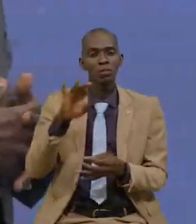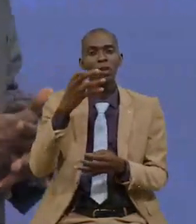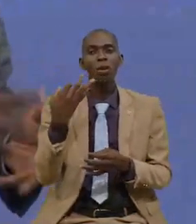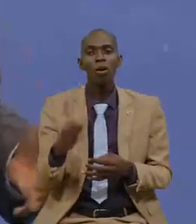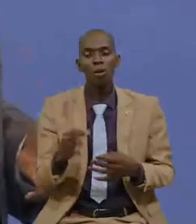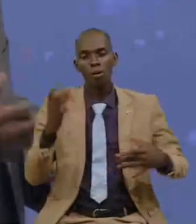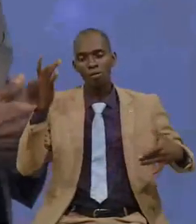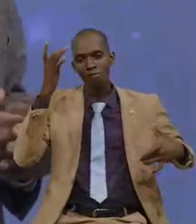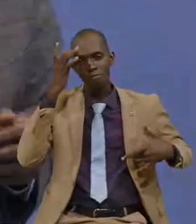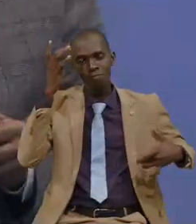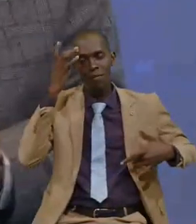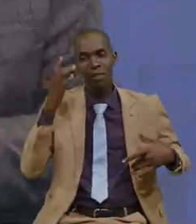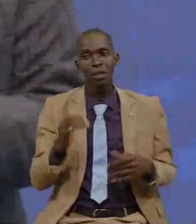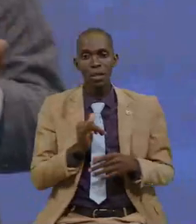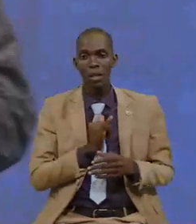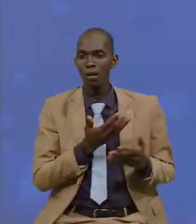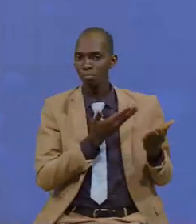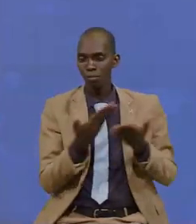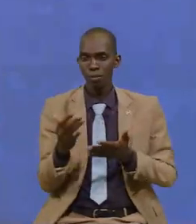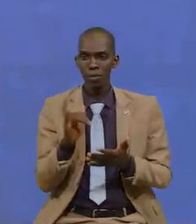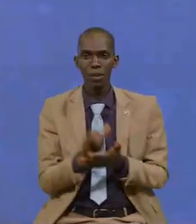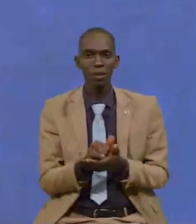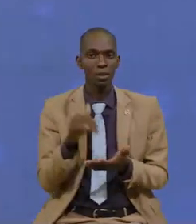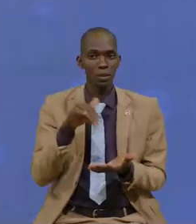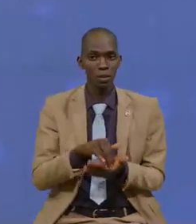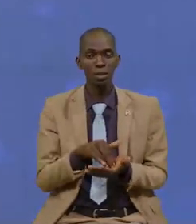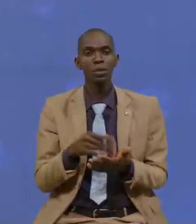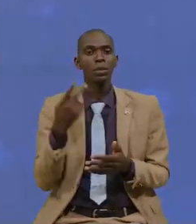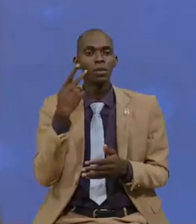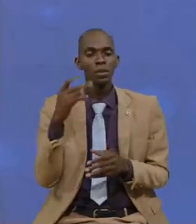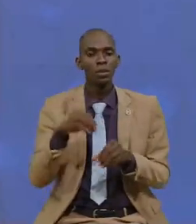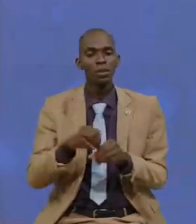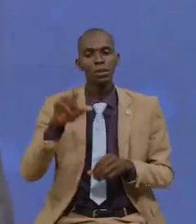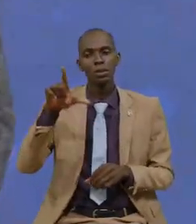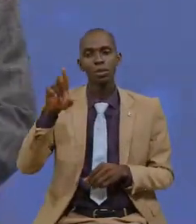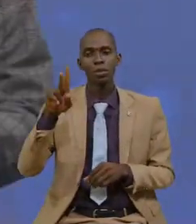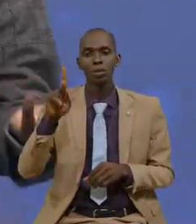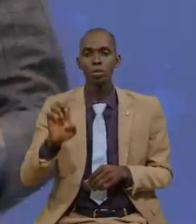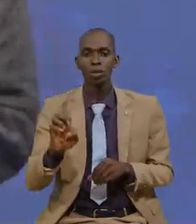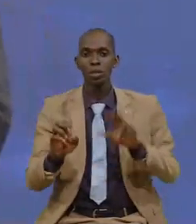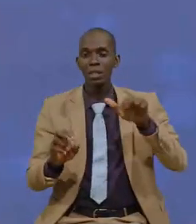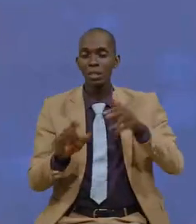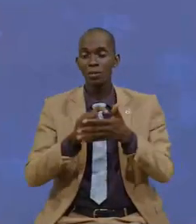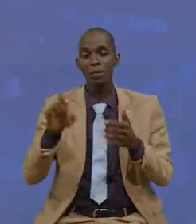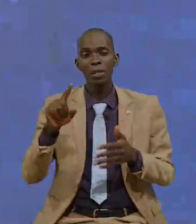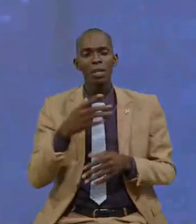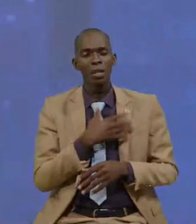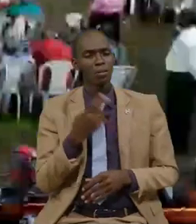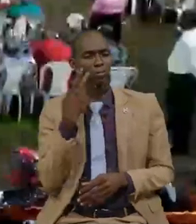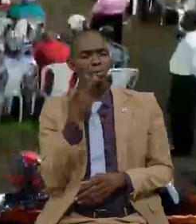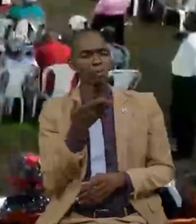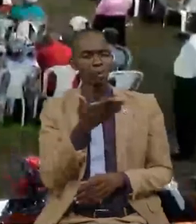l'esprit d'infirmité. Je relis le texte en Luc 13, verset 11. Et